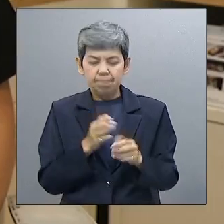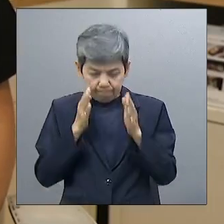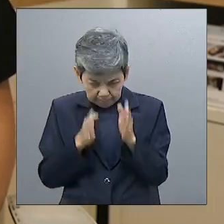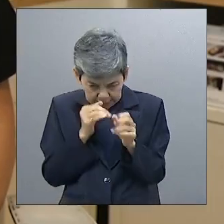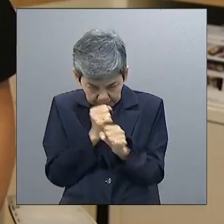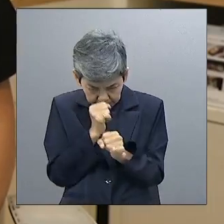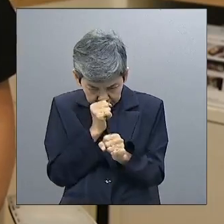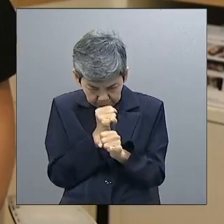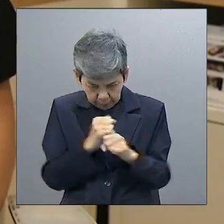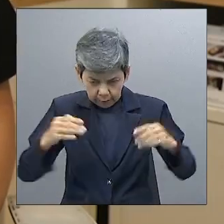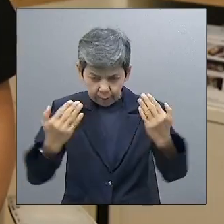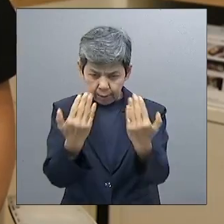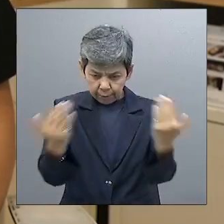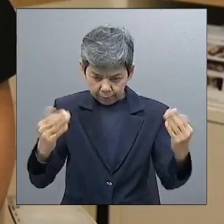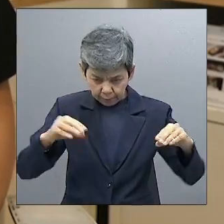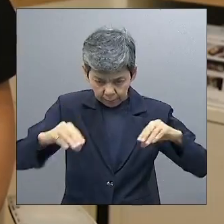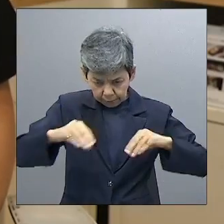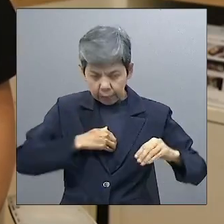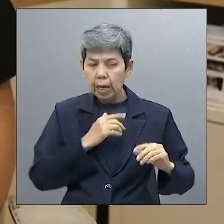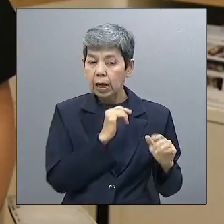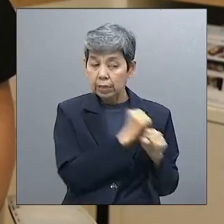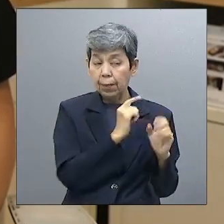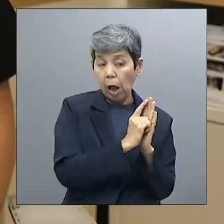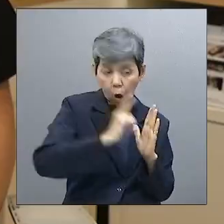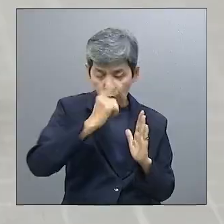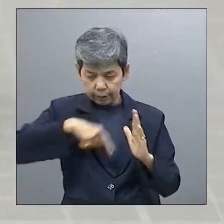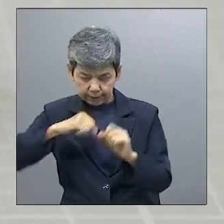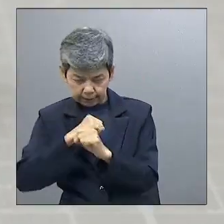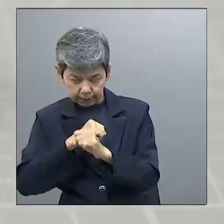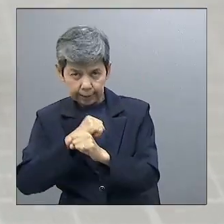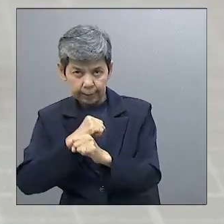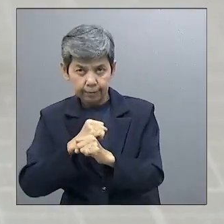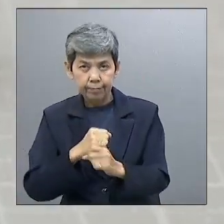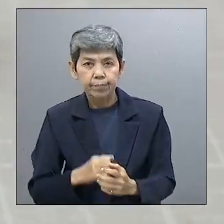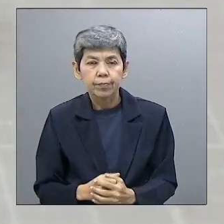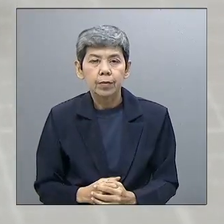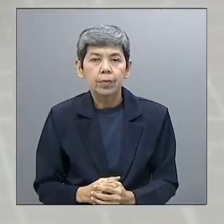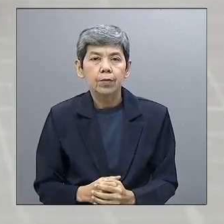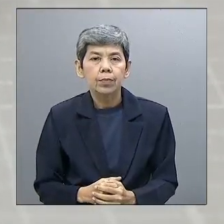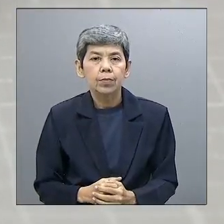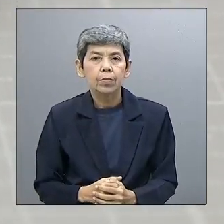เพื่อที่เราจะได้เตรียมตัวที่จะลาออกจากงานประจำมาแล้วมาทำสิ่งนี้เต็ม